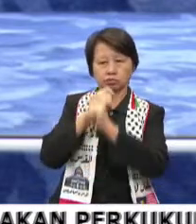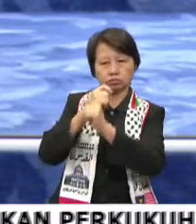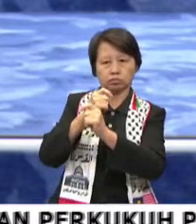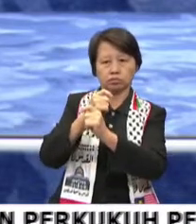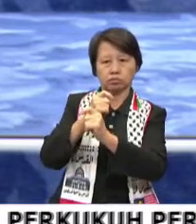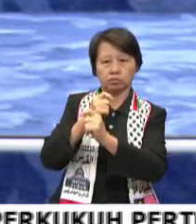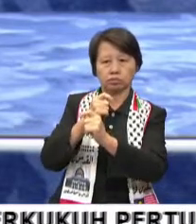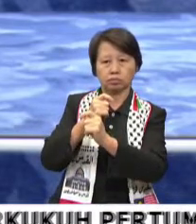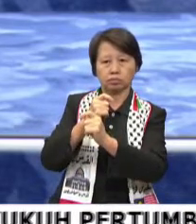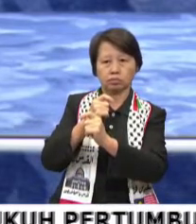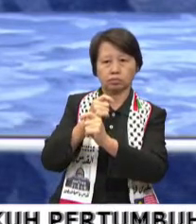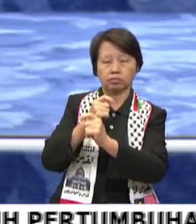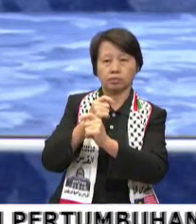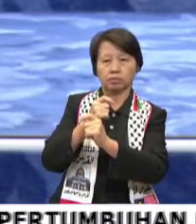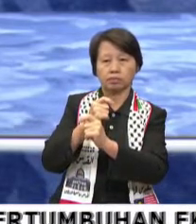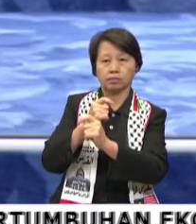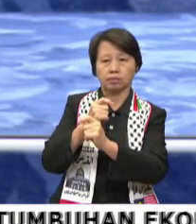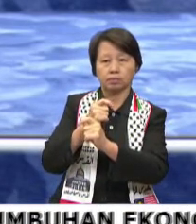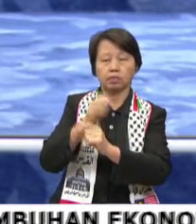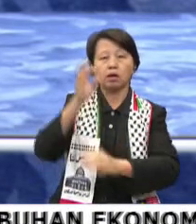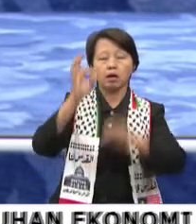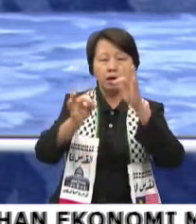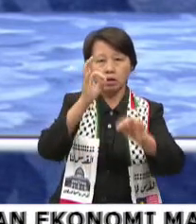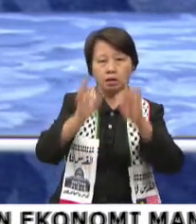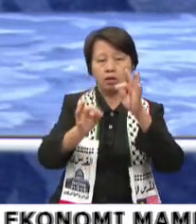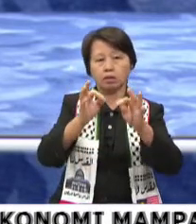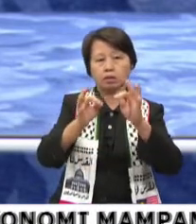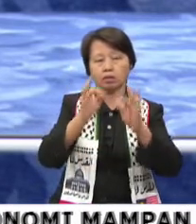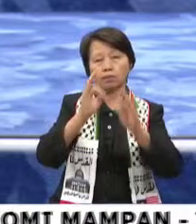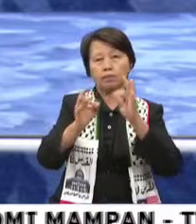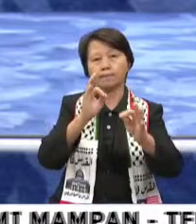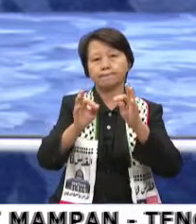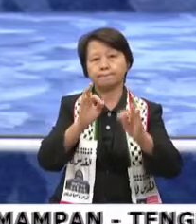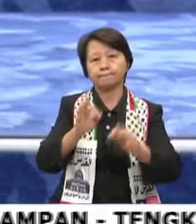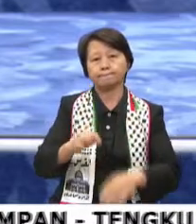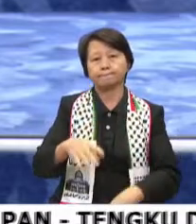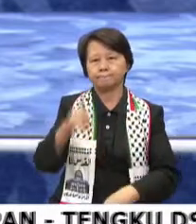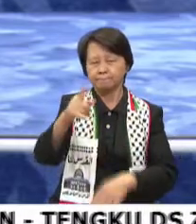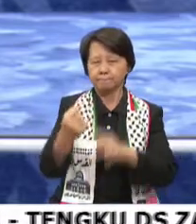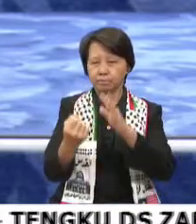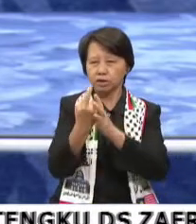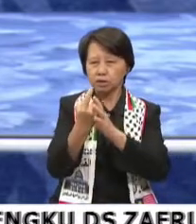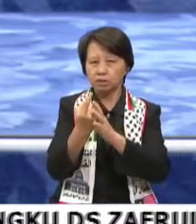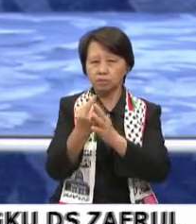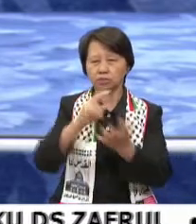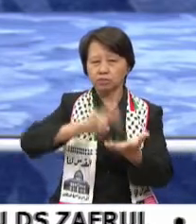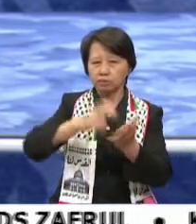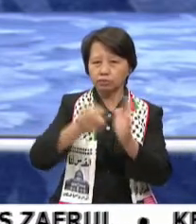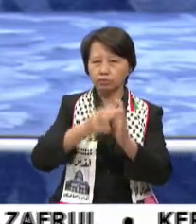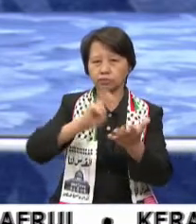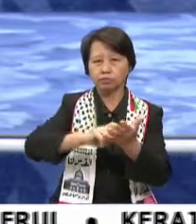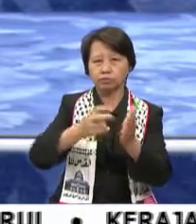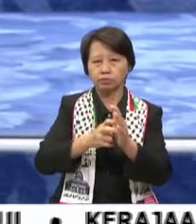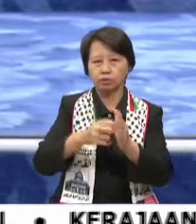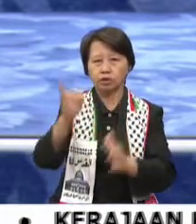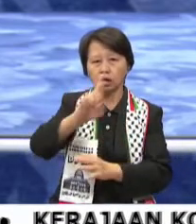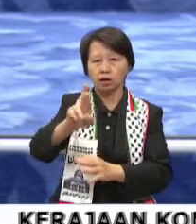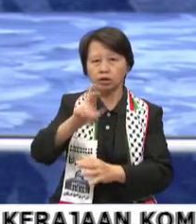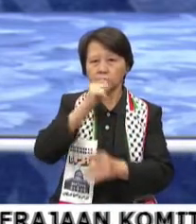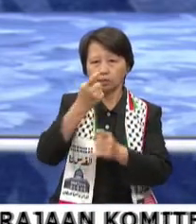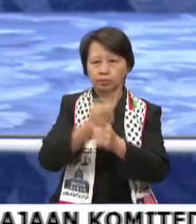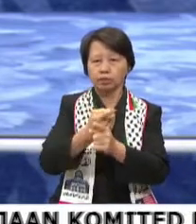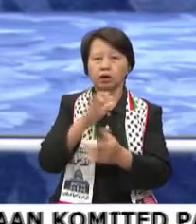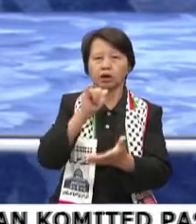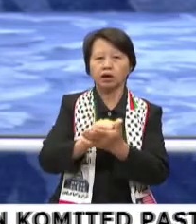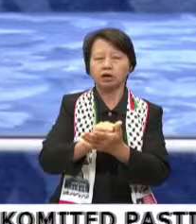pertahankan ya kalau yang dibangkitkan soal tafsiran agama tidak betul